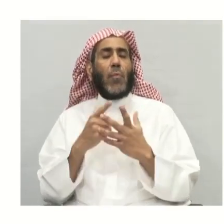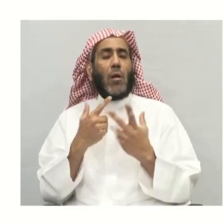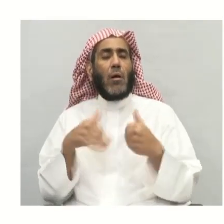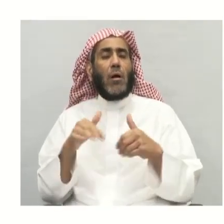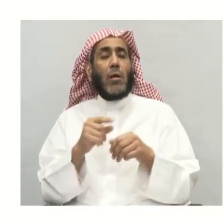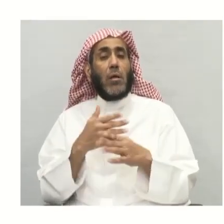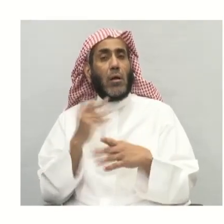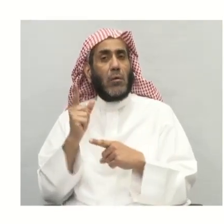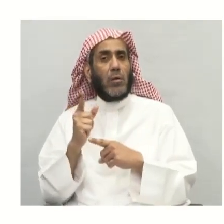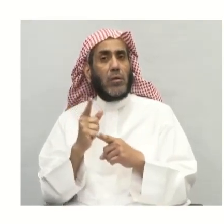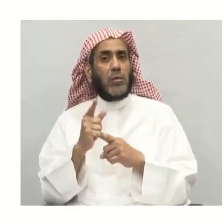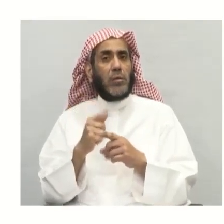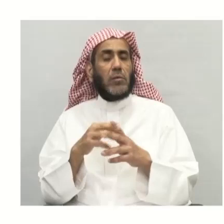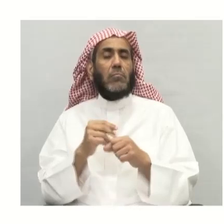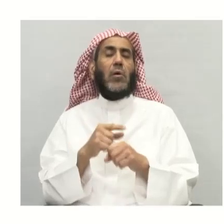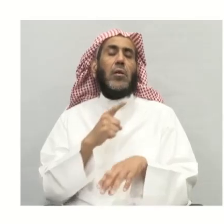الاعراب